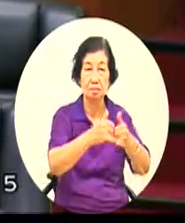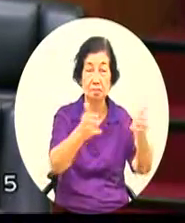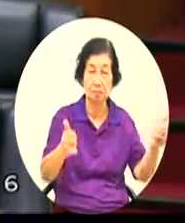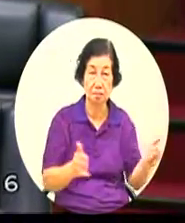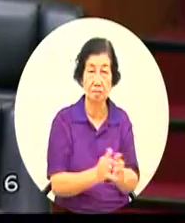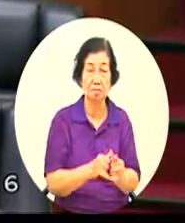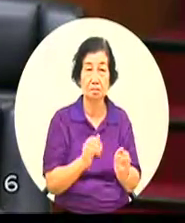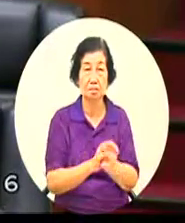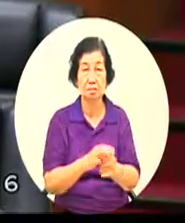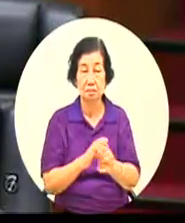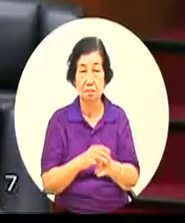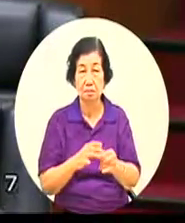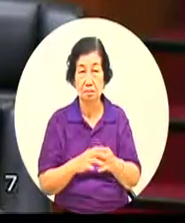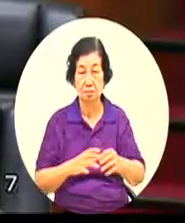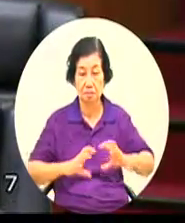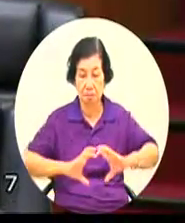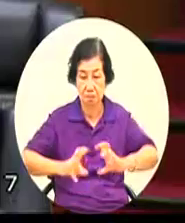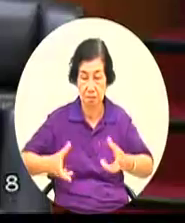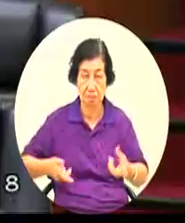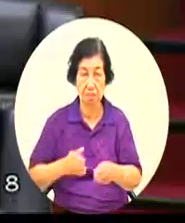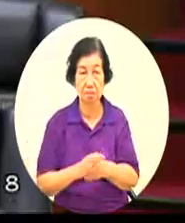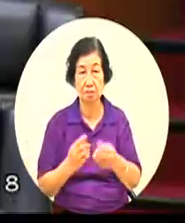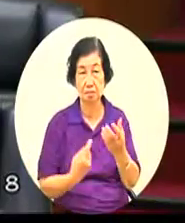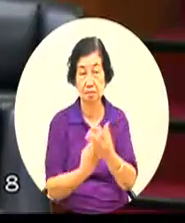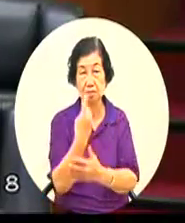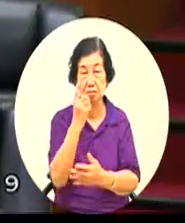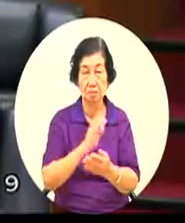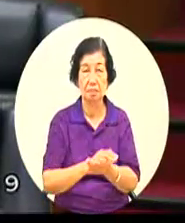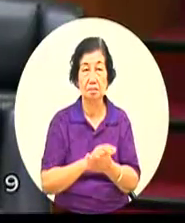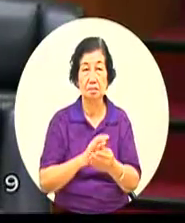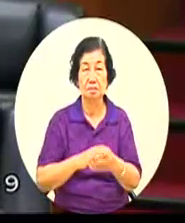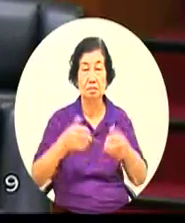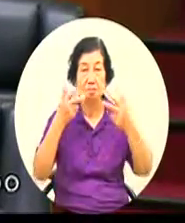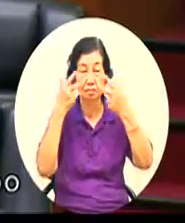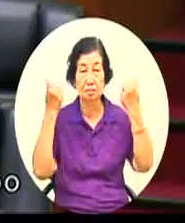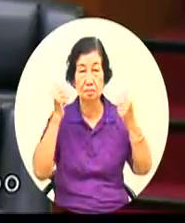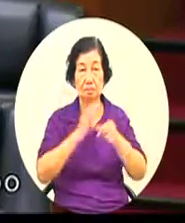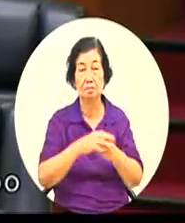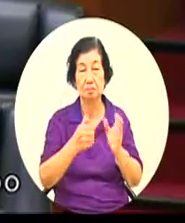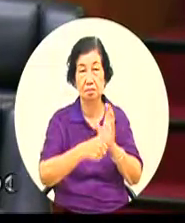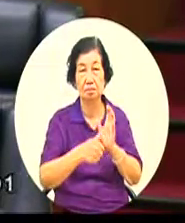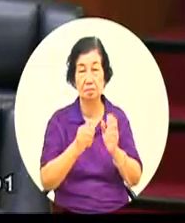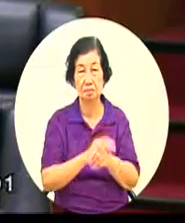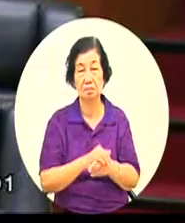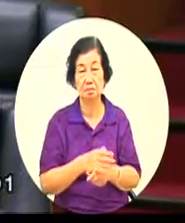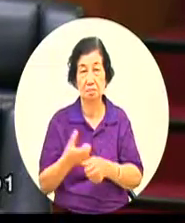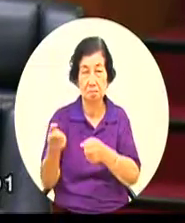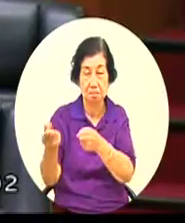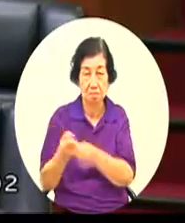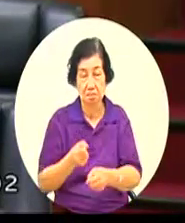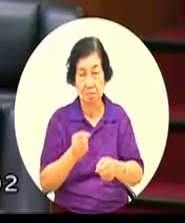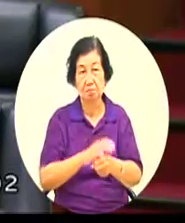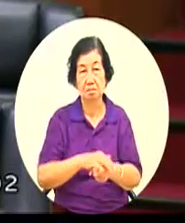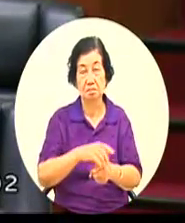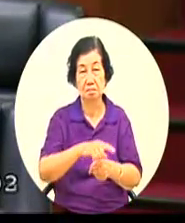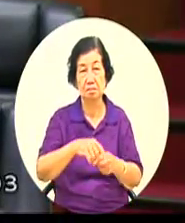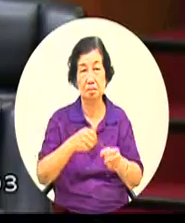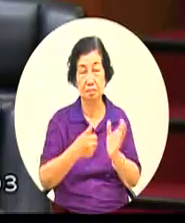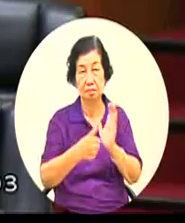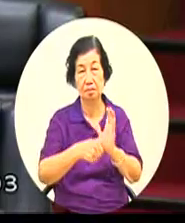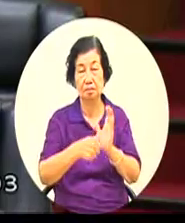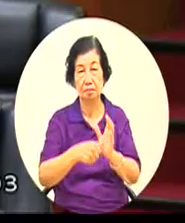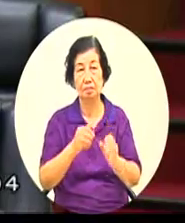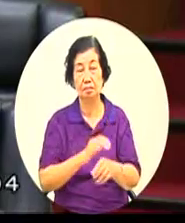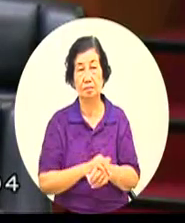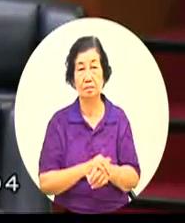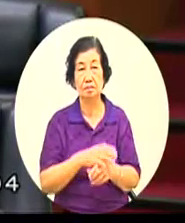仅存的两个族了，一个是卡纳卡纳布，一个是我们的拉洛。那我这边可能要请我